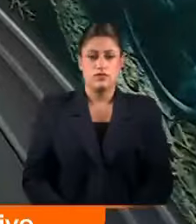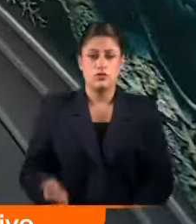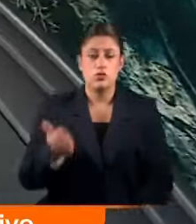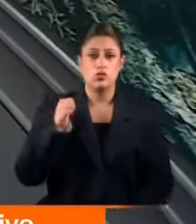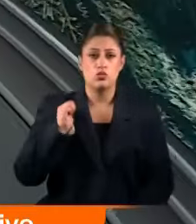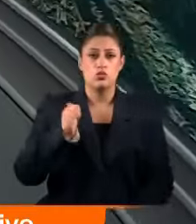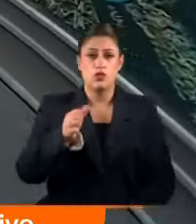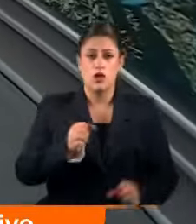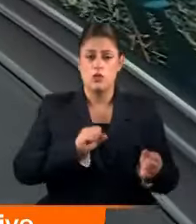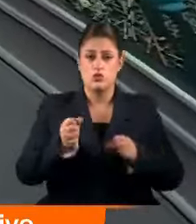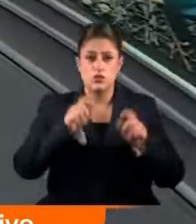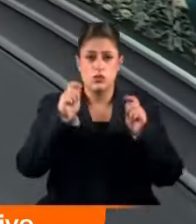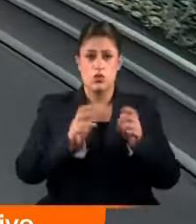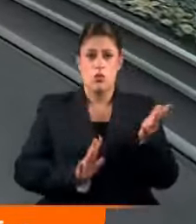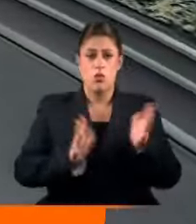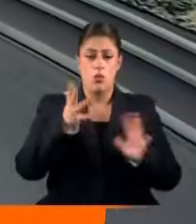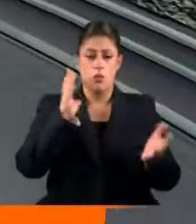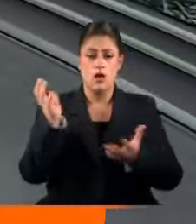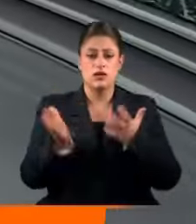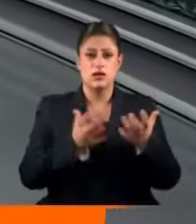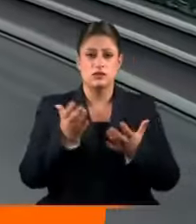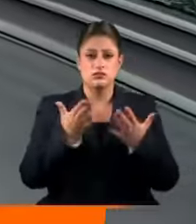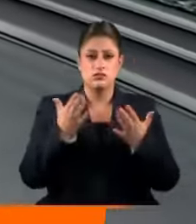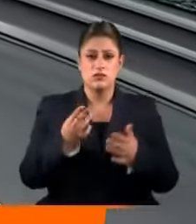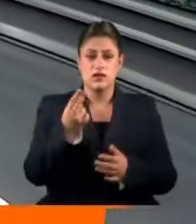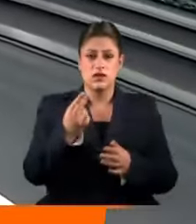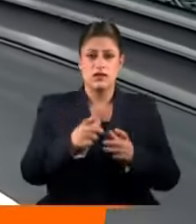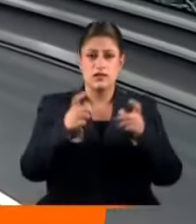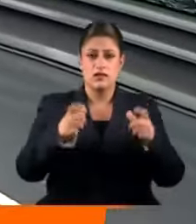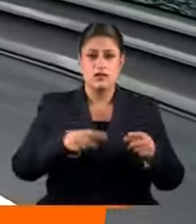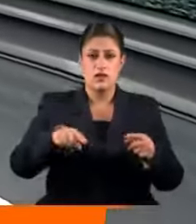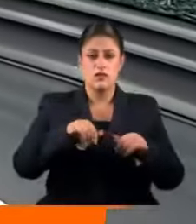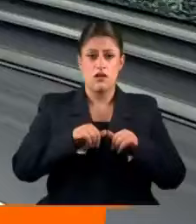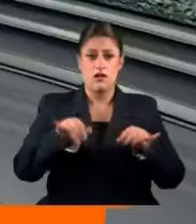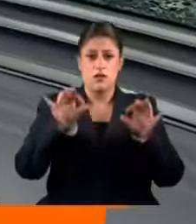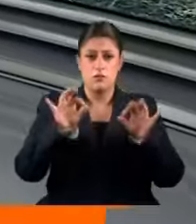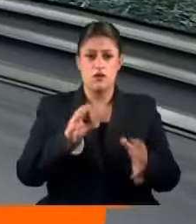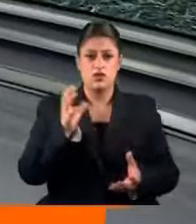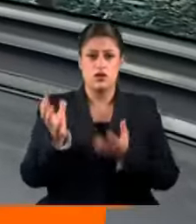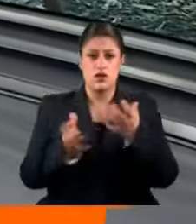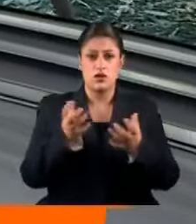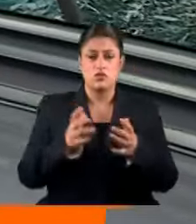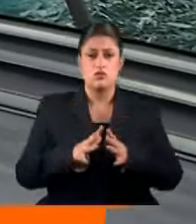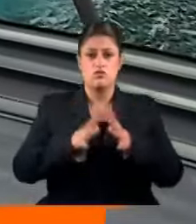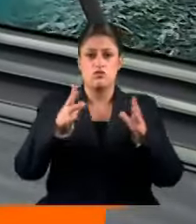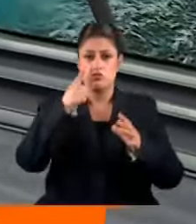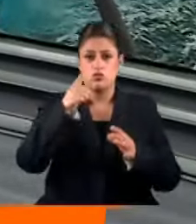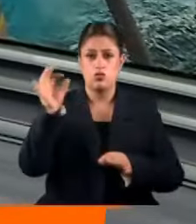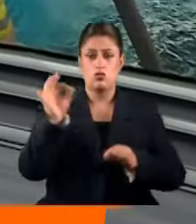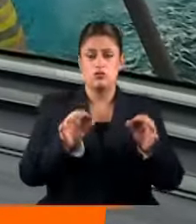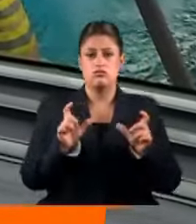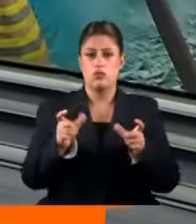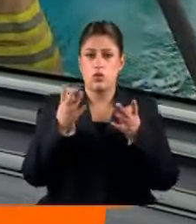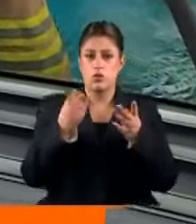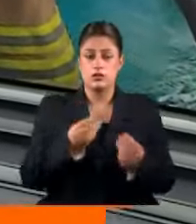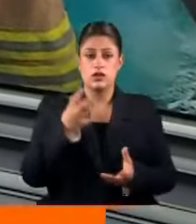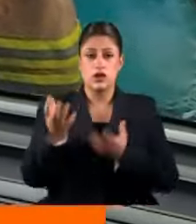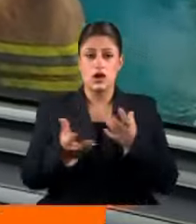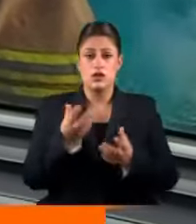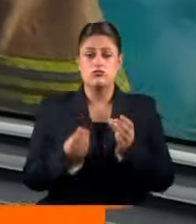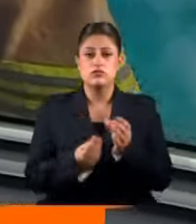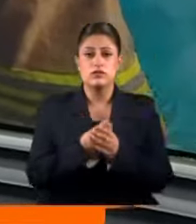Ve günlerdir mücadele edilen orman yangınları, 7 kentte aynı anda başlayan yangınlar büyük ölçüde kontrol altına alındı.